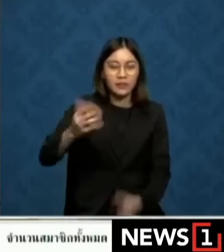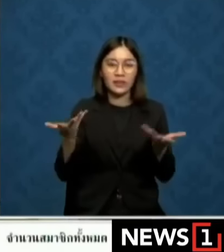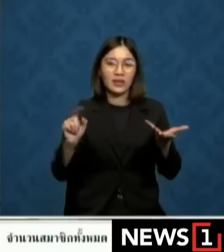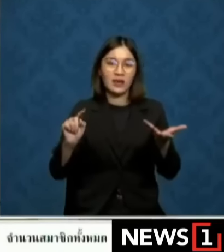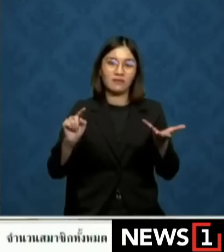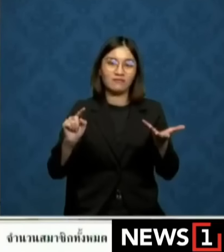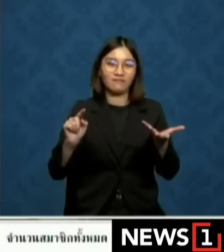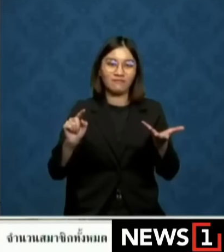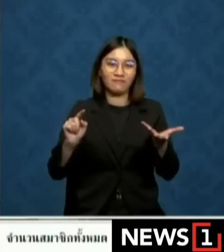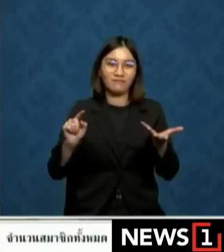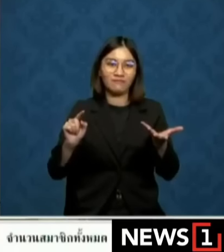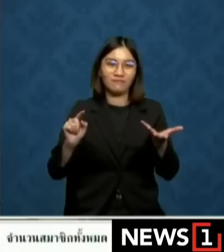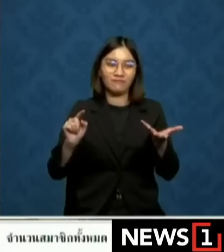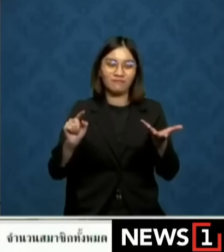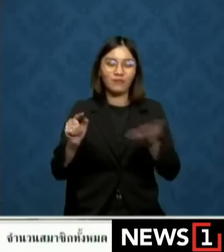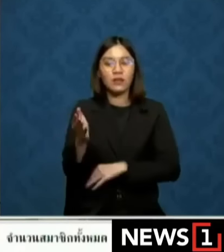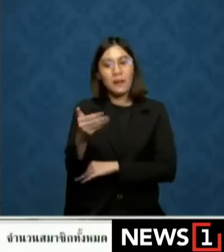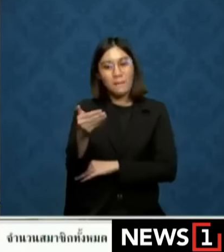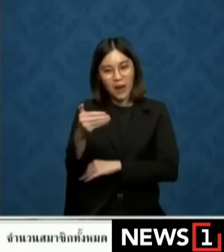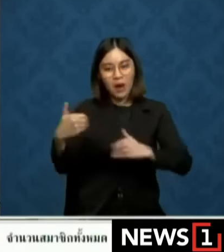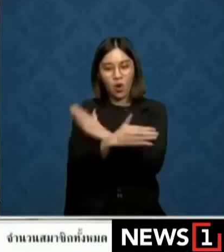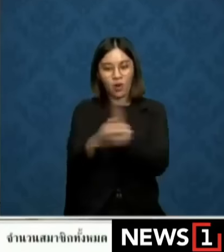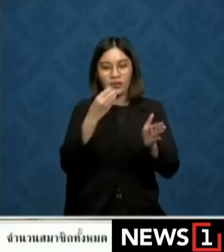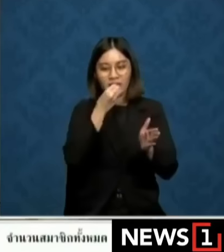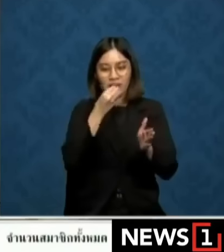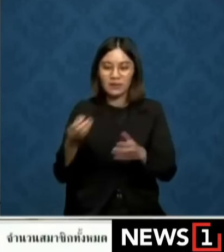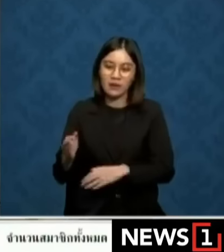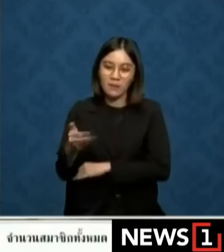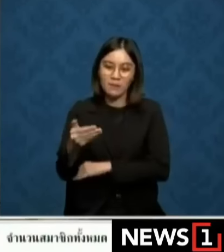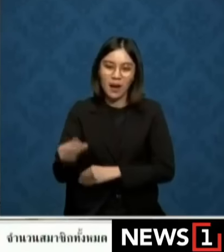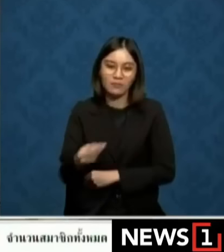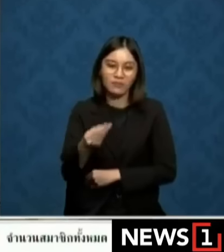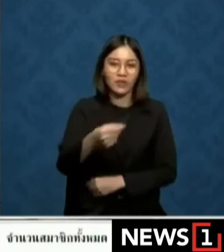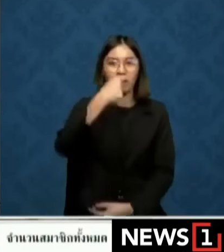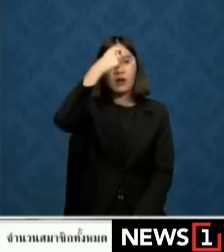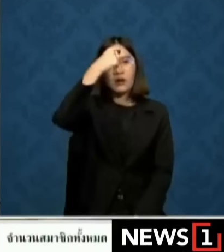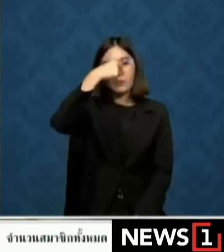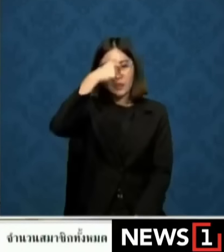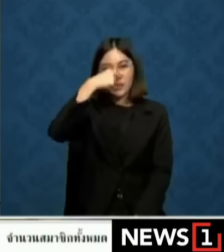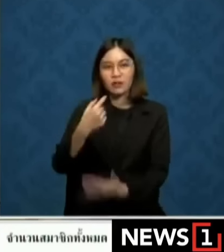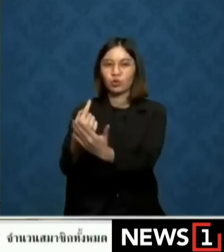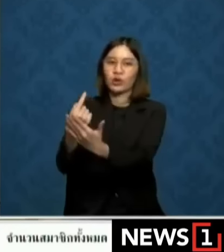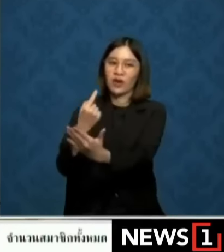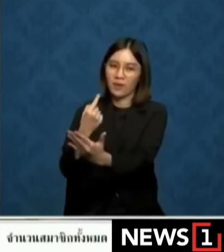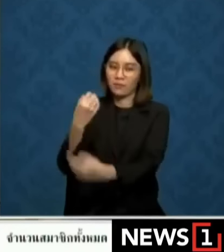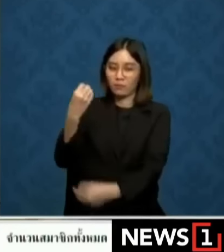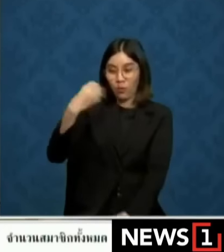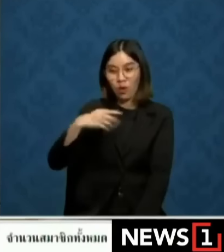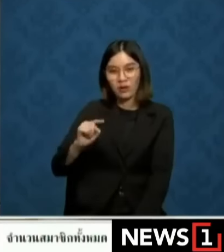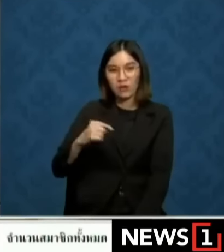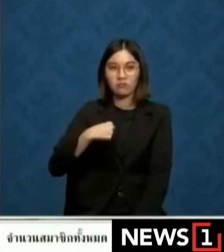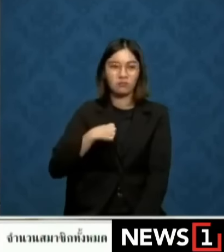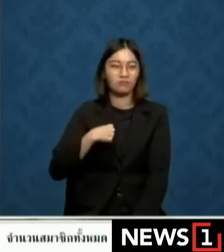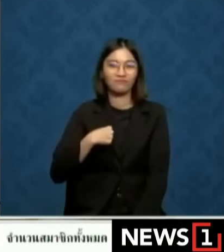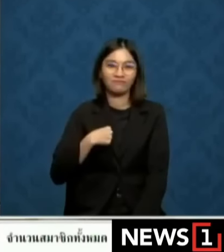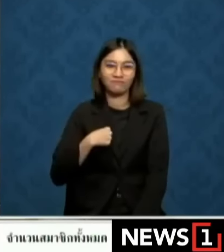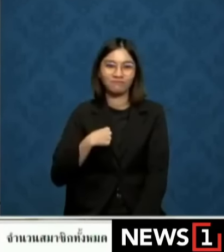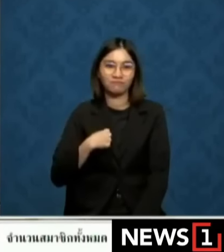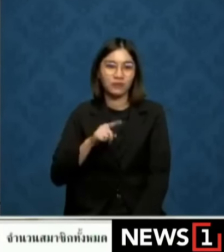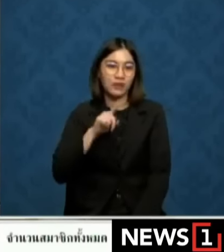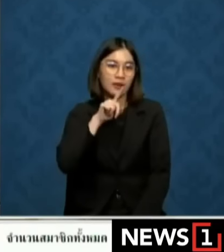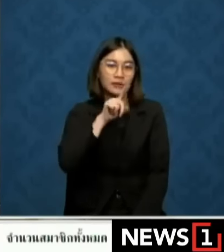ปากว่าจะรีบหาต้นตอแล้วก็จะแถลงถ้าไม่เร่งแก้ไม่รีบอนุมัติงบมาช่วยเกษตรกรมันจะเป็นปัญหาใหญ่นะ